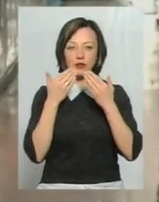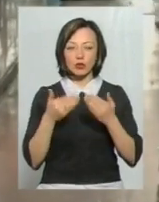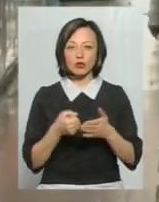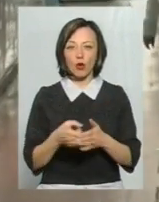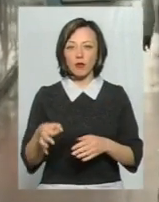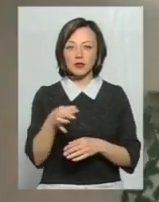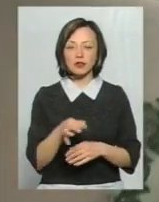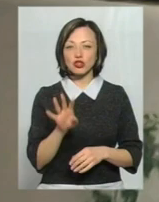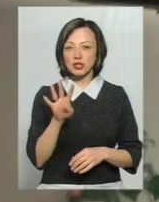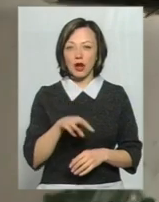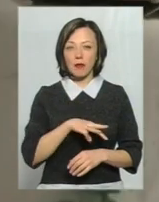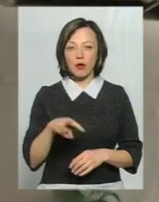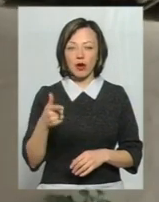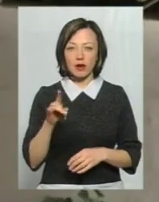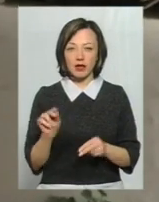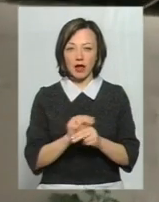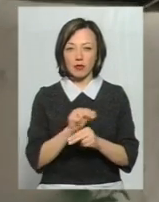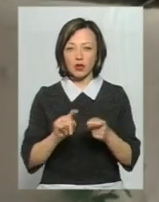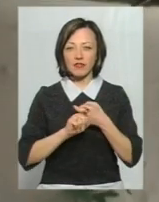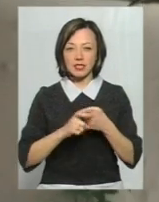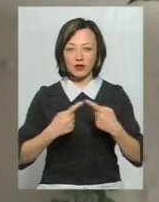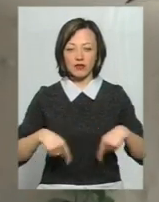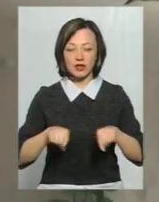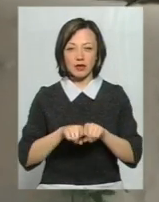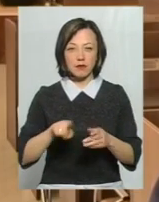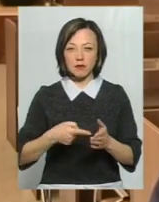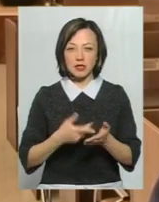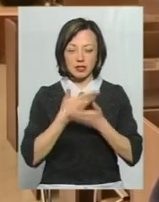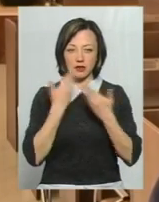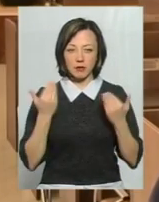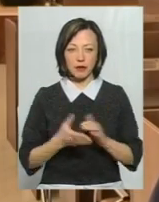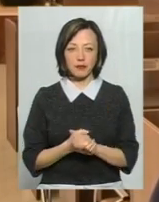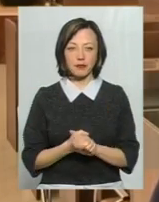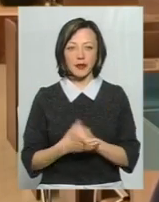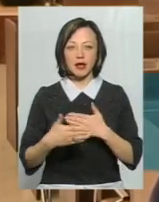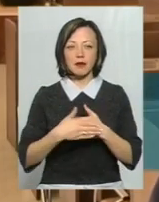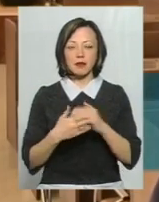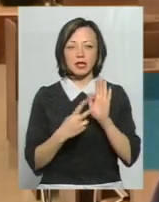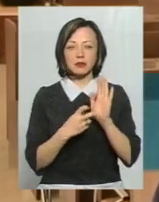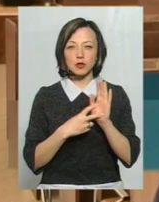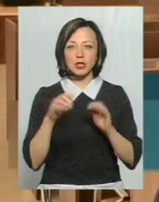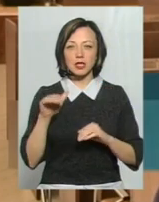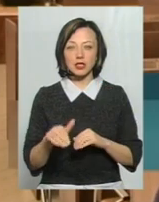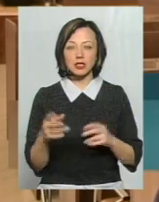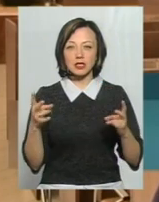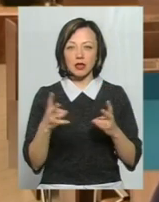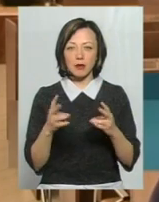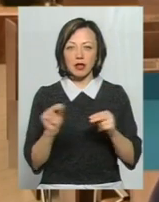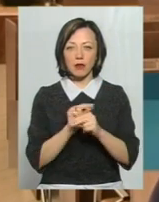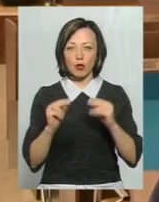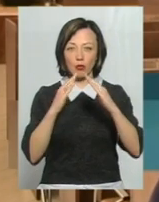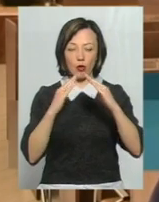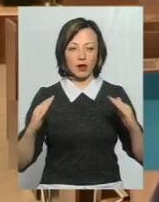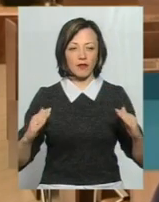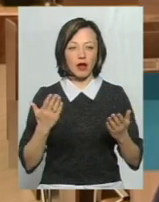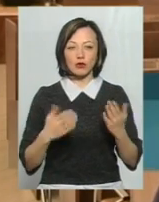обласної, бо 4 мільйони гривень на ремонт інфекційного відділення у місті немає. Біля 700 тисяч нам треба тільки на ремонт покрівлі, тому я сказав, якщо